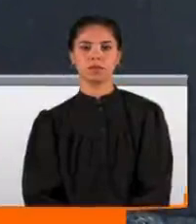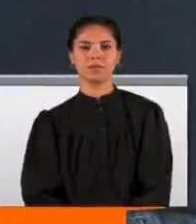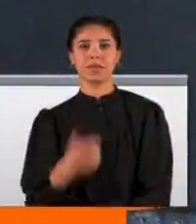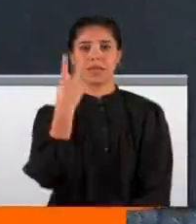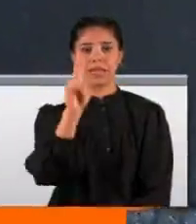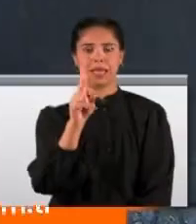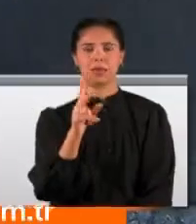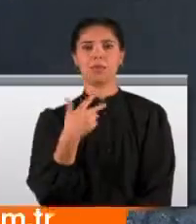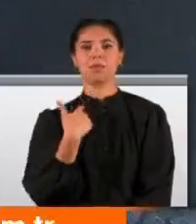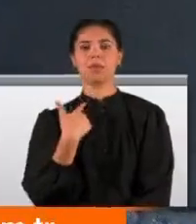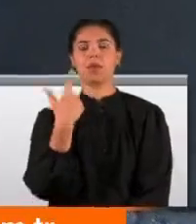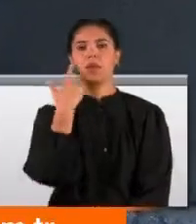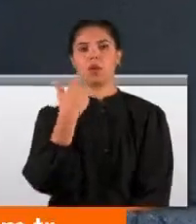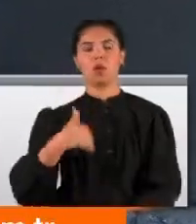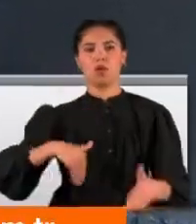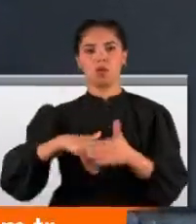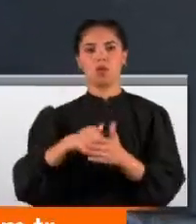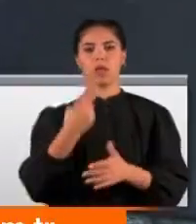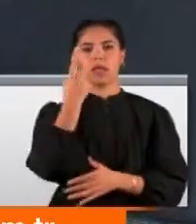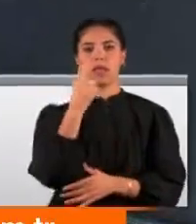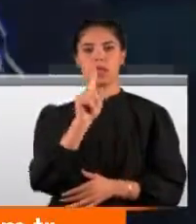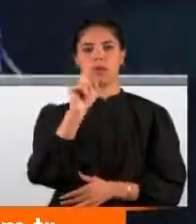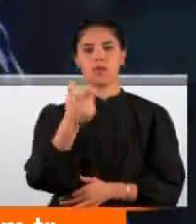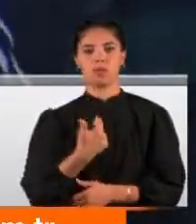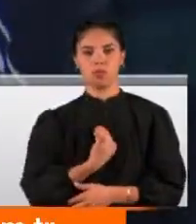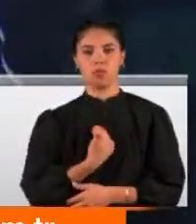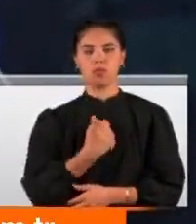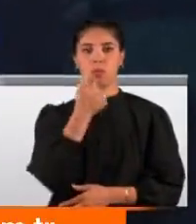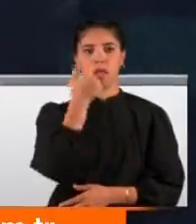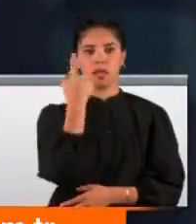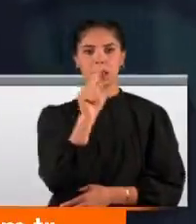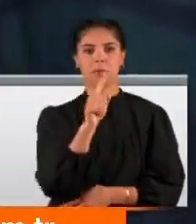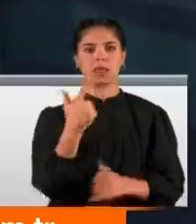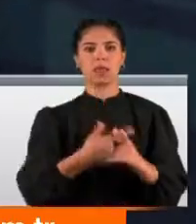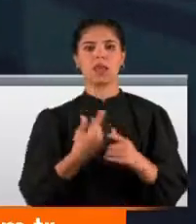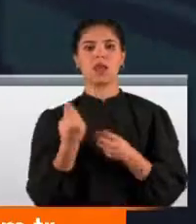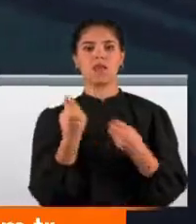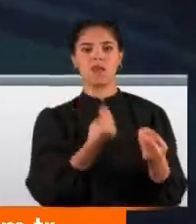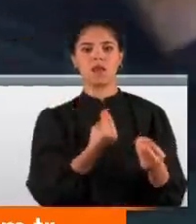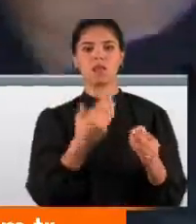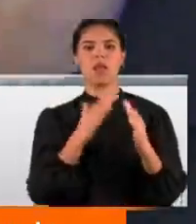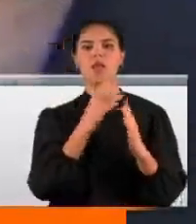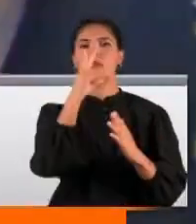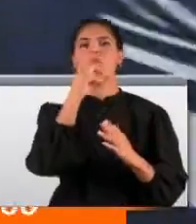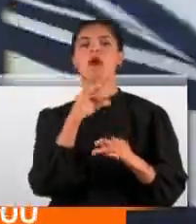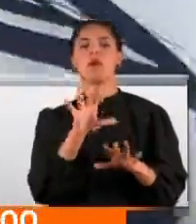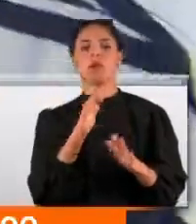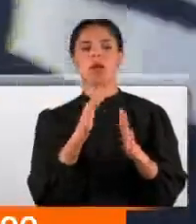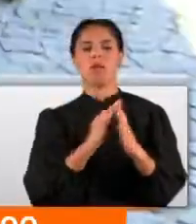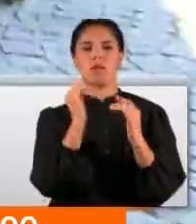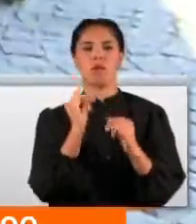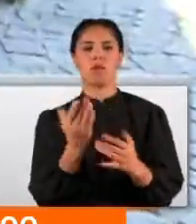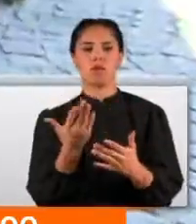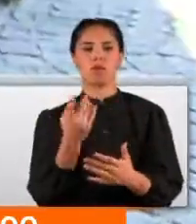2000'den çıktım, yani çıkartıldım daha doğrusu. 7000'e buldum, bulamadım ev. 6000 liraya vermiş. Evi de beğenmezsiniz. Ev